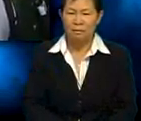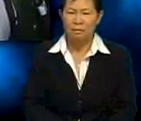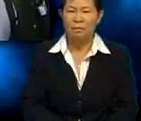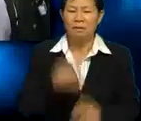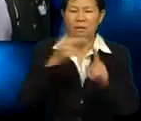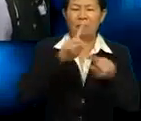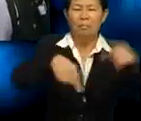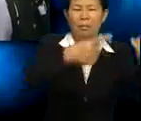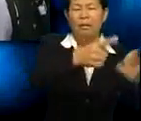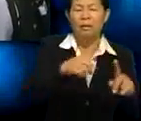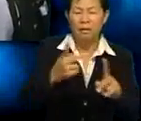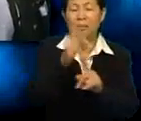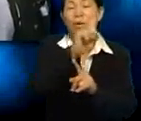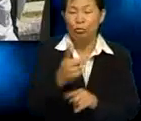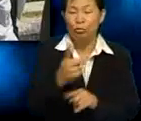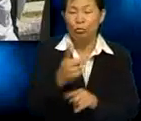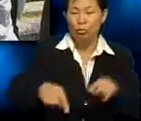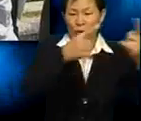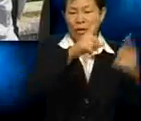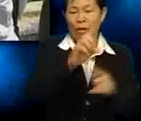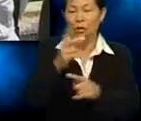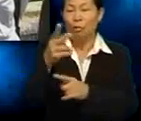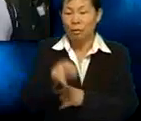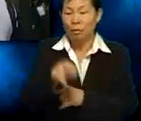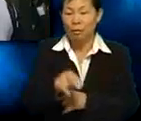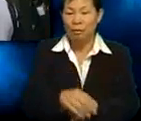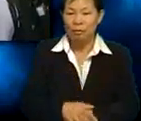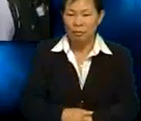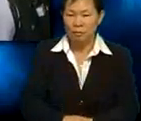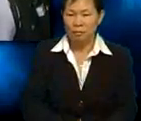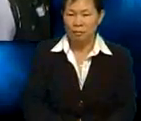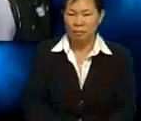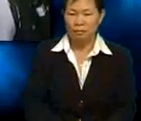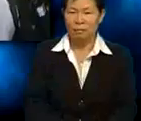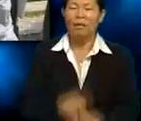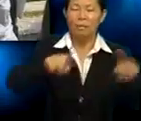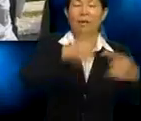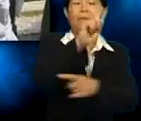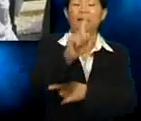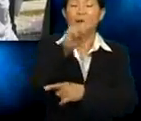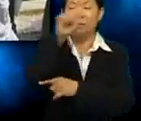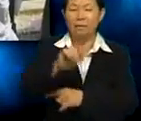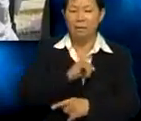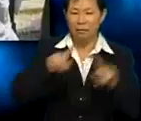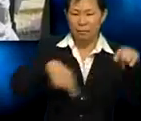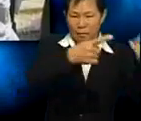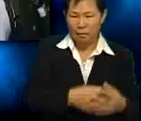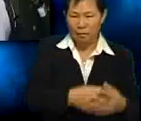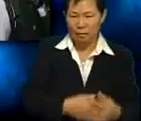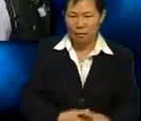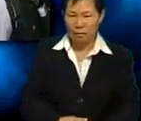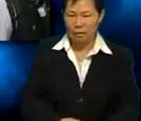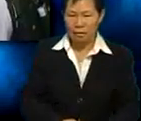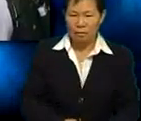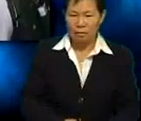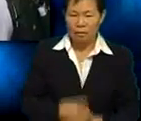Mana kamu berdua pergi tadi? Luqman? Kami pergi. Pergi mana? Kami pergi beli komik, pakcik.